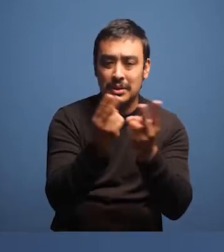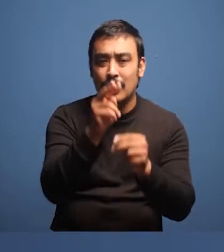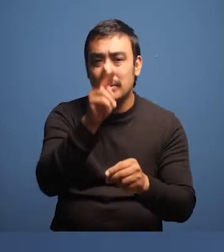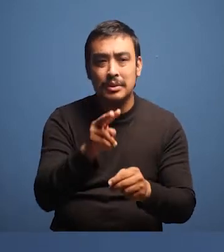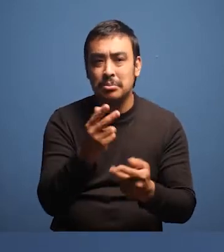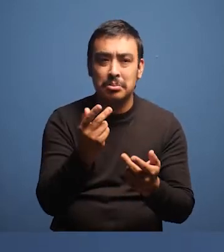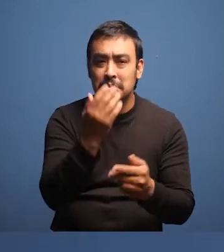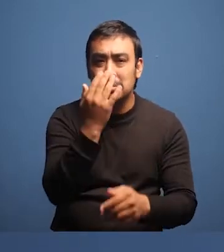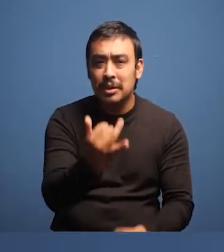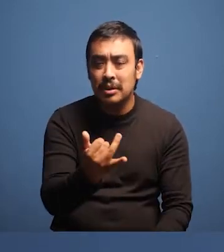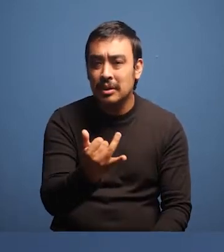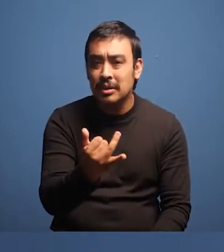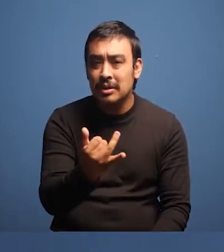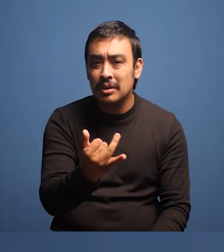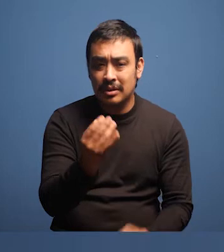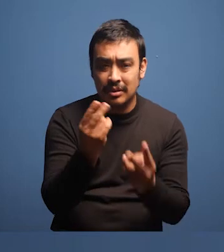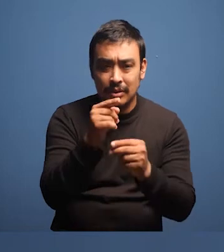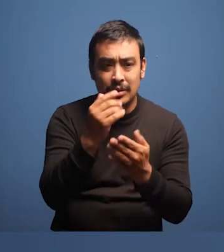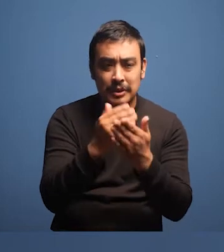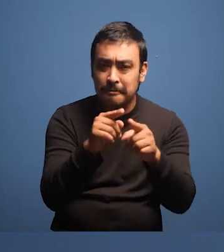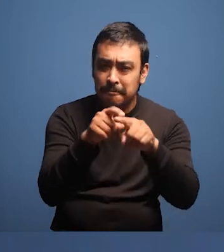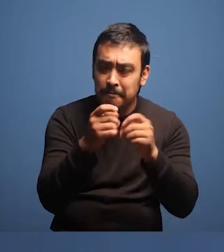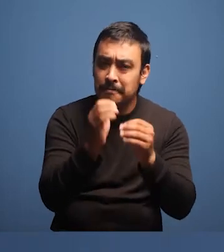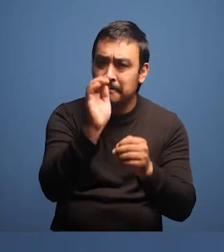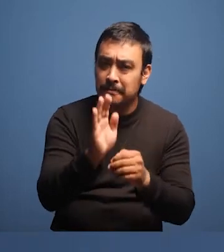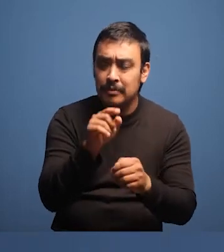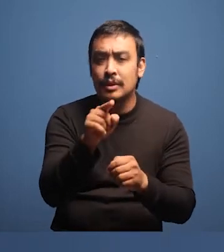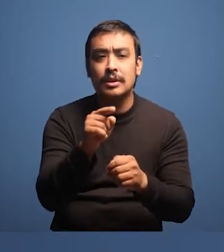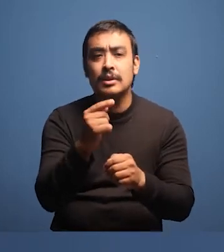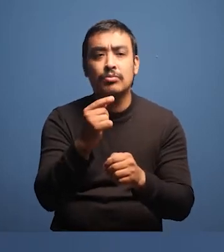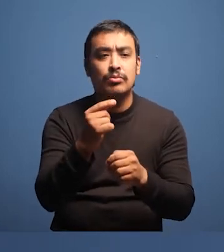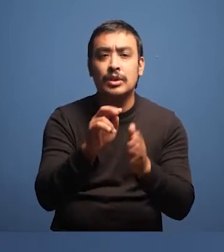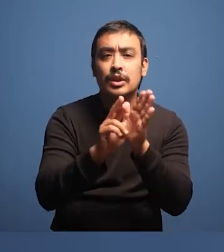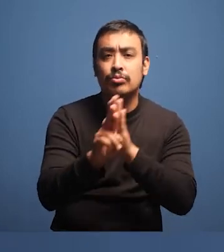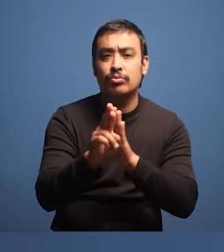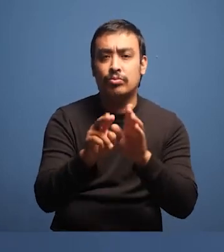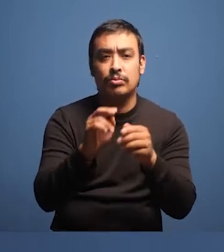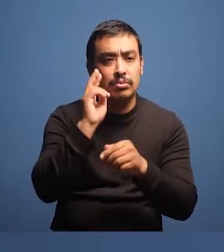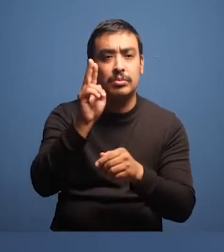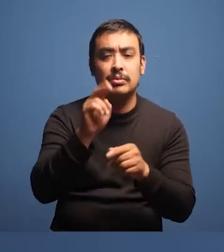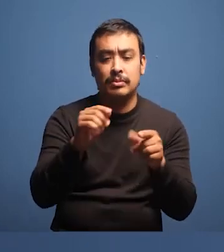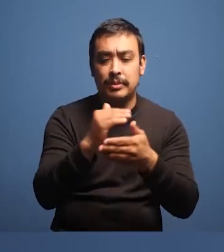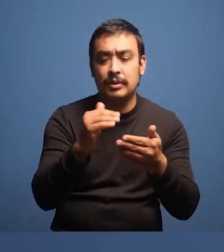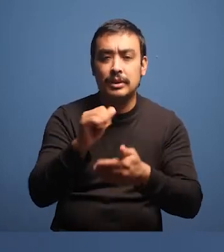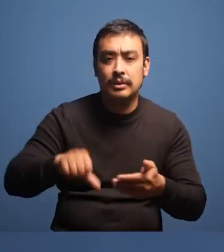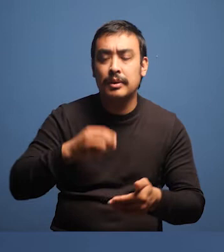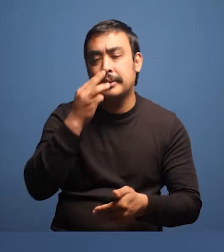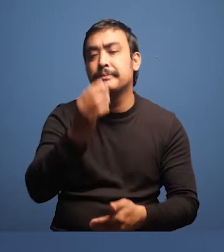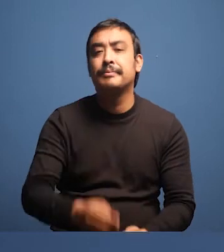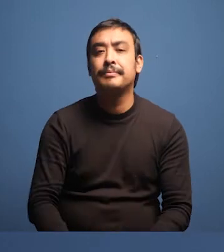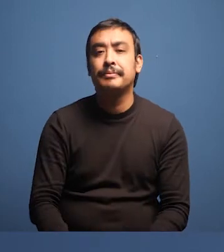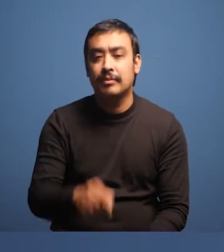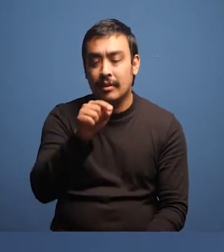चाहिँ किन भइरहेको छ र लाइक त्यसलाई चाहिँ कसरी कन्ट्रोल गर्न सकिन्छ त्यसले चाहिँ के कस्तो रिजल्ट पुर्याउँछ एउटा बच्चा बालबालिकाको जीवनमा चाहिँ